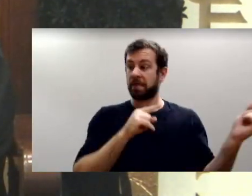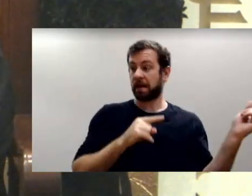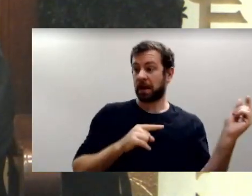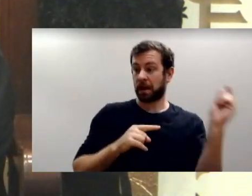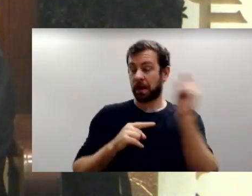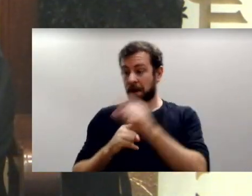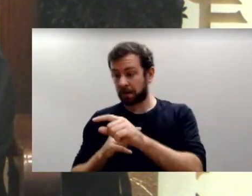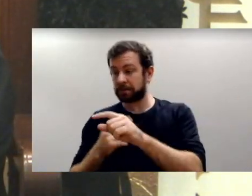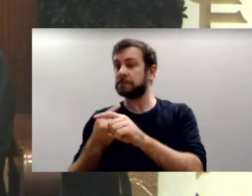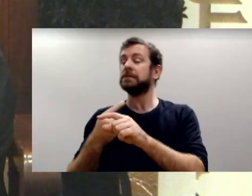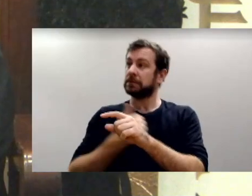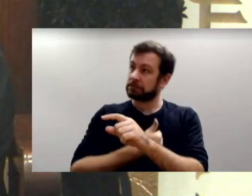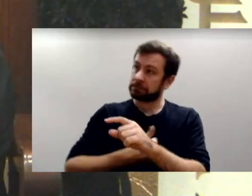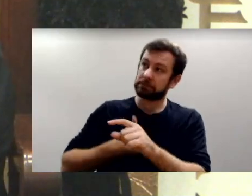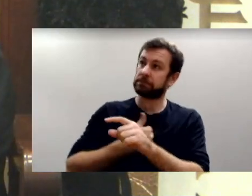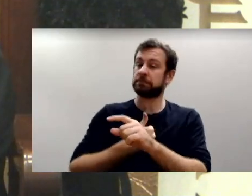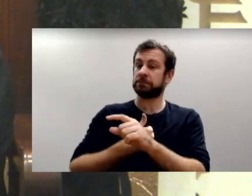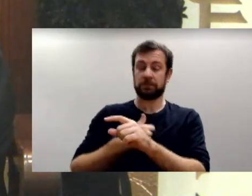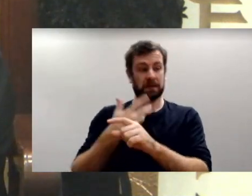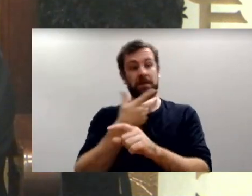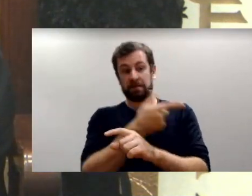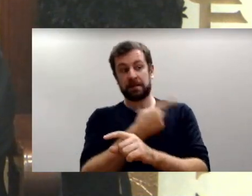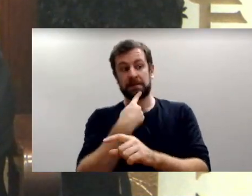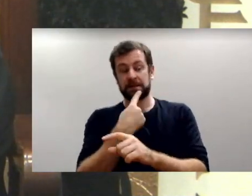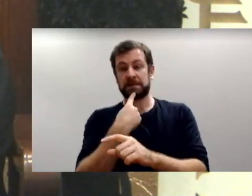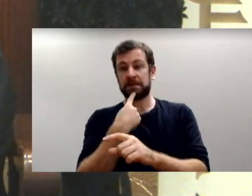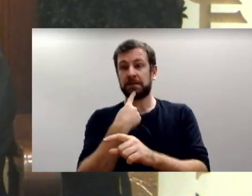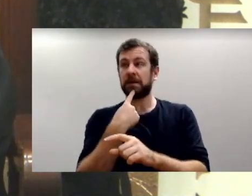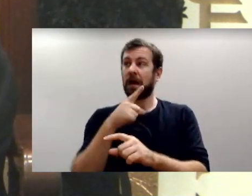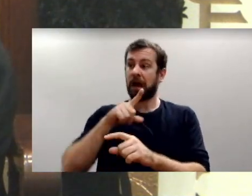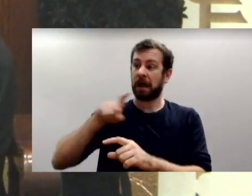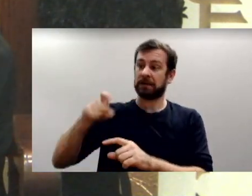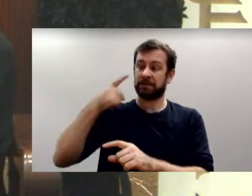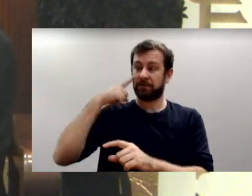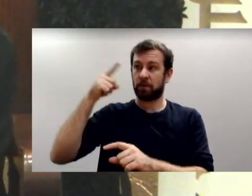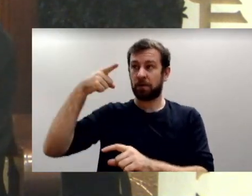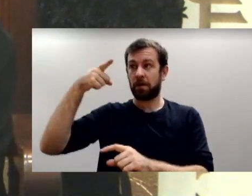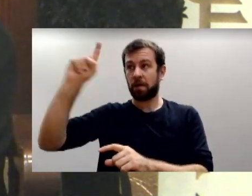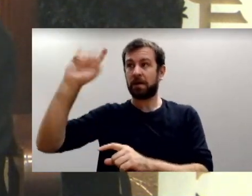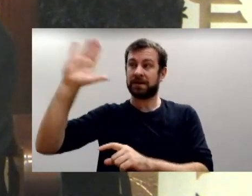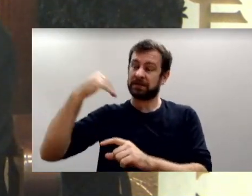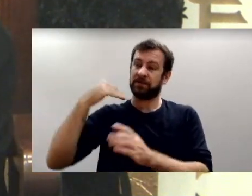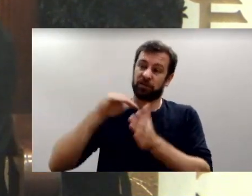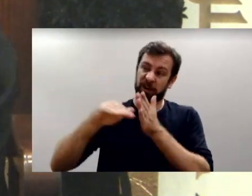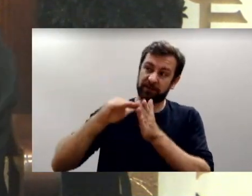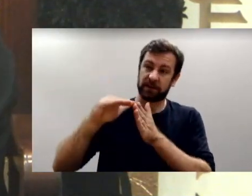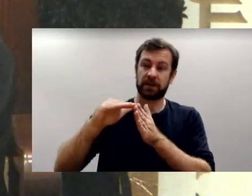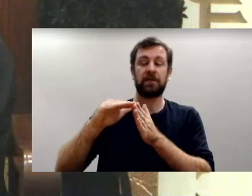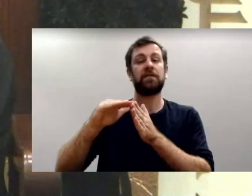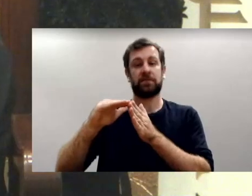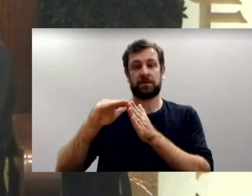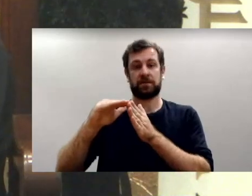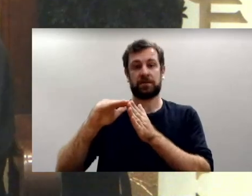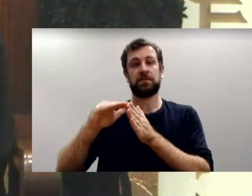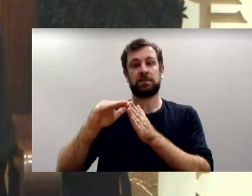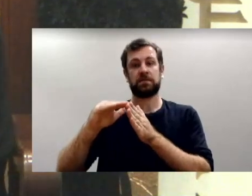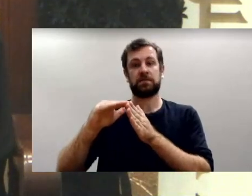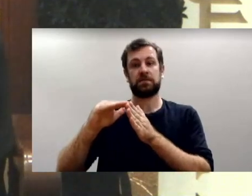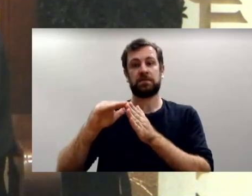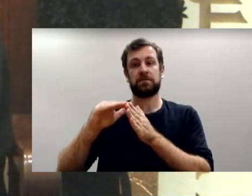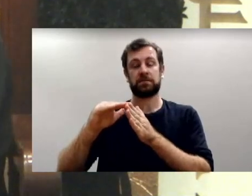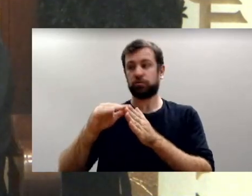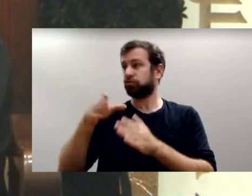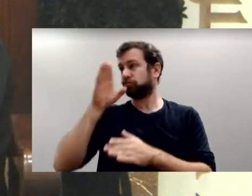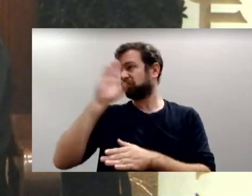فَاسْتَغْفَرُوا اللَّهِ, once they come to you, then they ask for forgiveness from Allah subhanahu wa ta'ala directly.